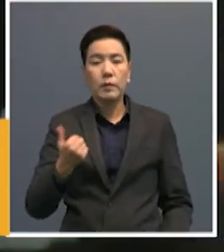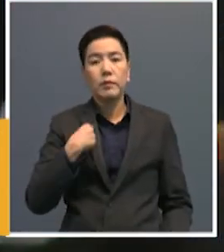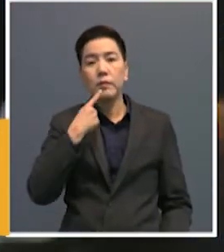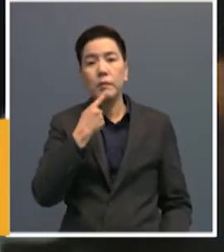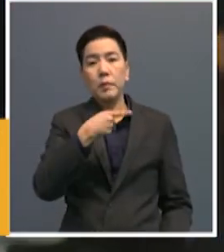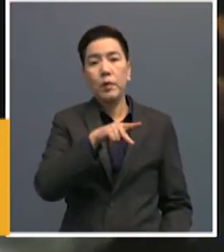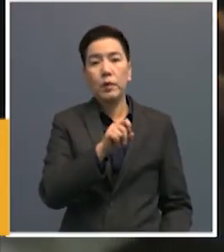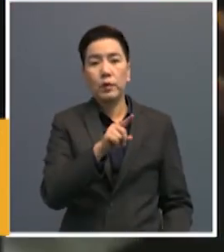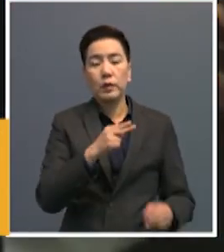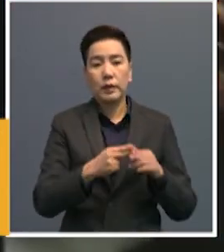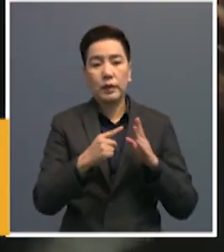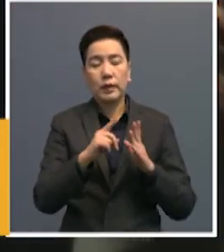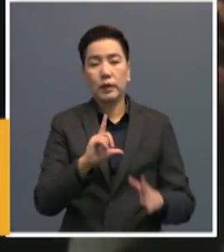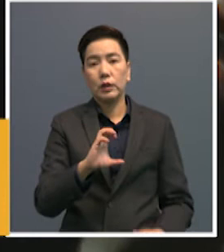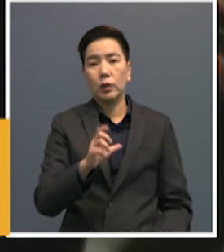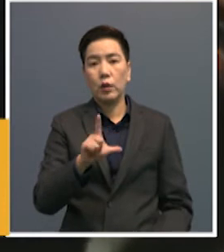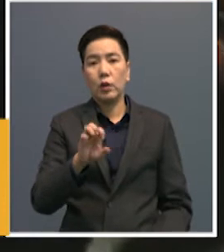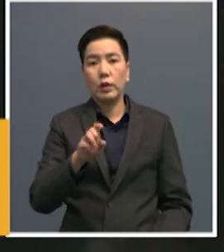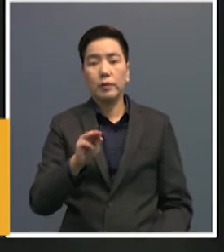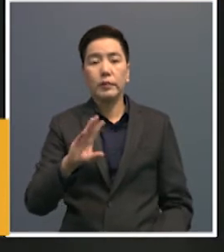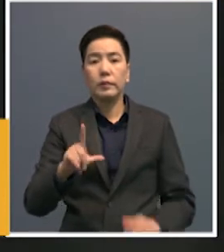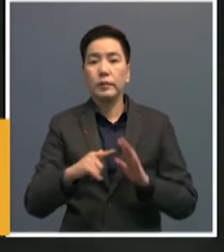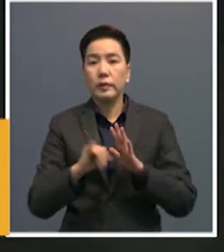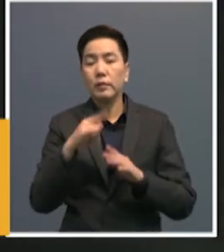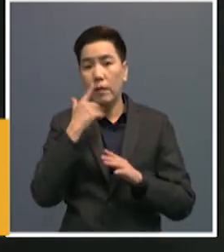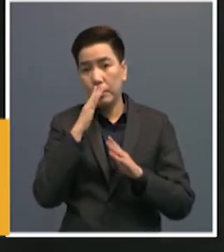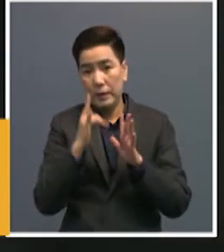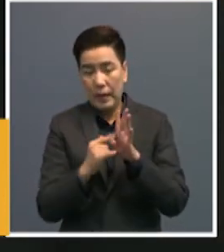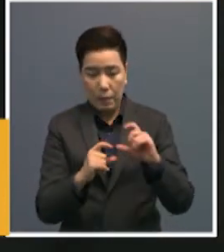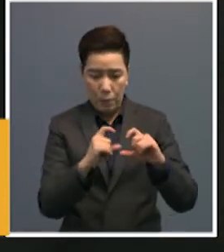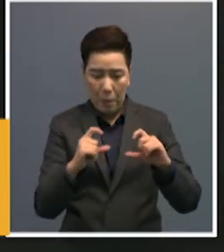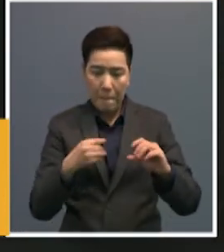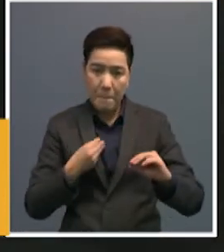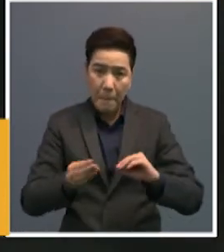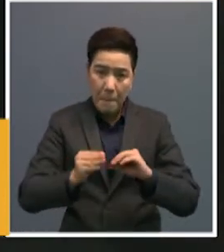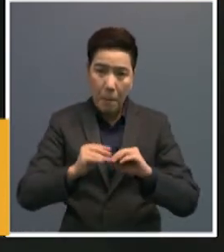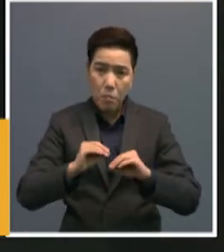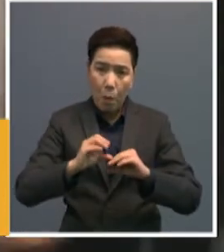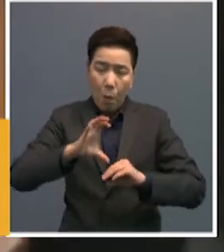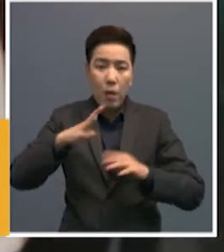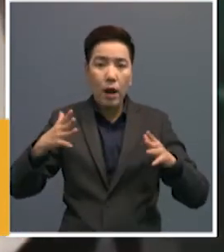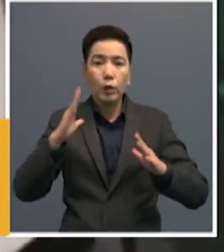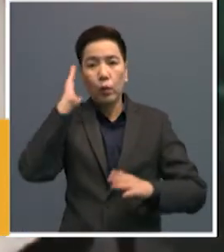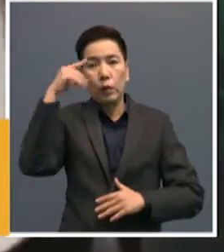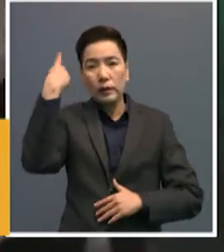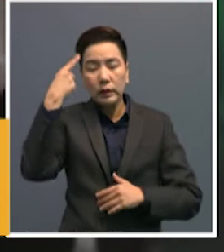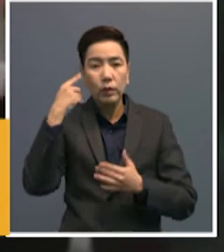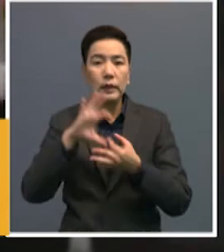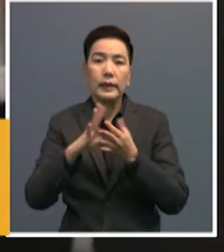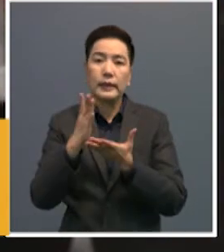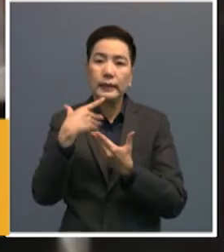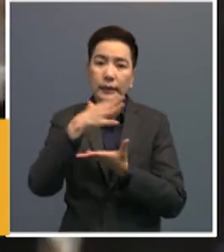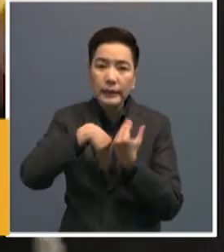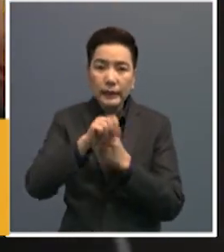ผู้ช่วยศาสตราจารย์ในพระจะเริ่มใช้ชื่อว่าเมื่อประเทศไทยของเรามีวัคซีนเพิ่มขึ้นเรื่อยๆโดยเฉพาะการท่องเที่ยวนะครับเศรษฐกิจของ